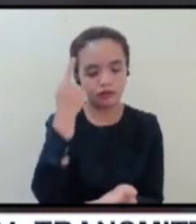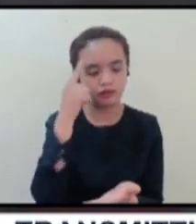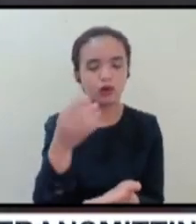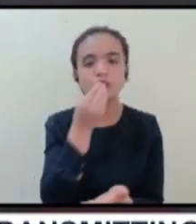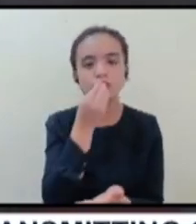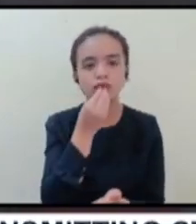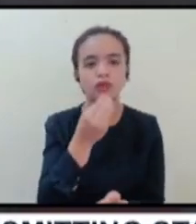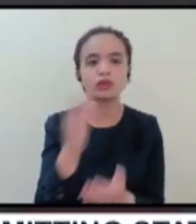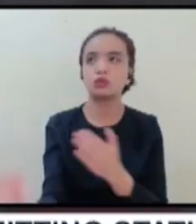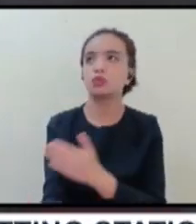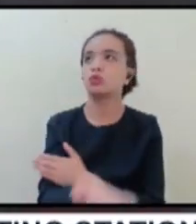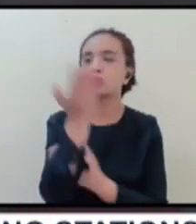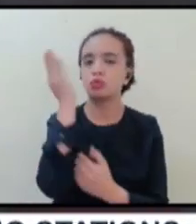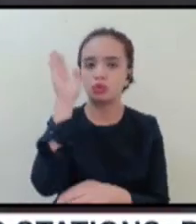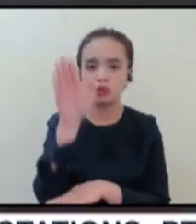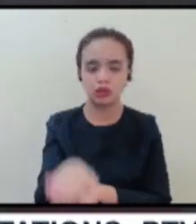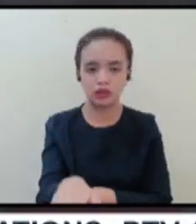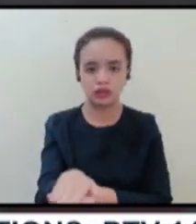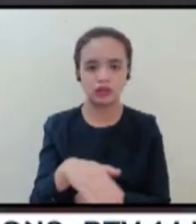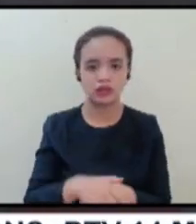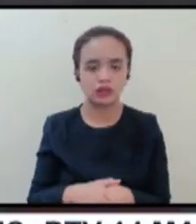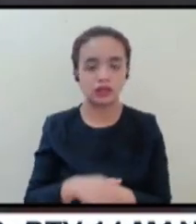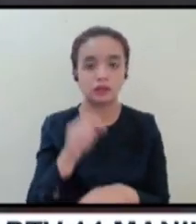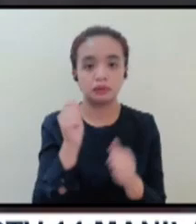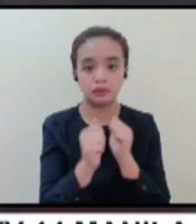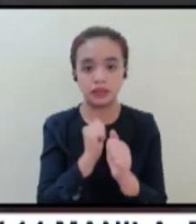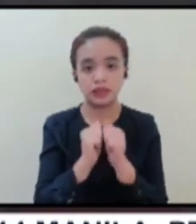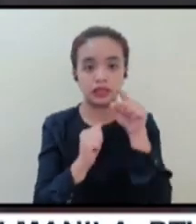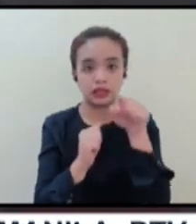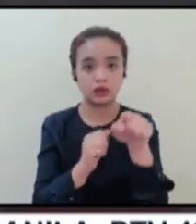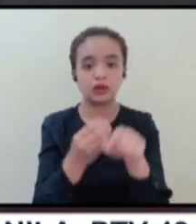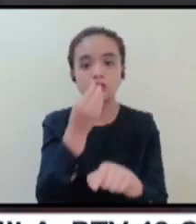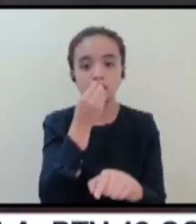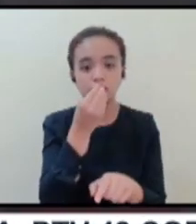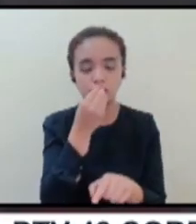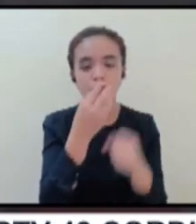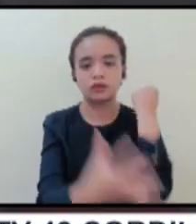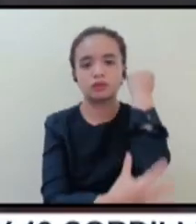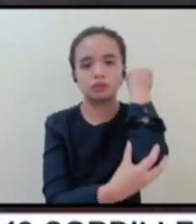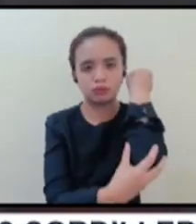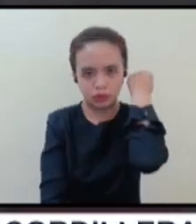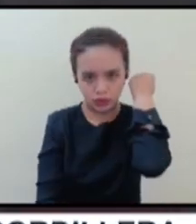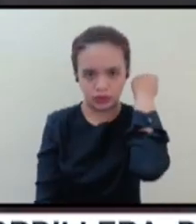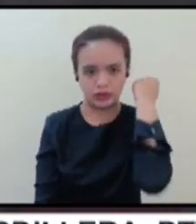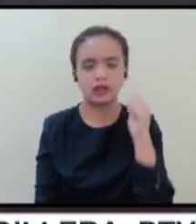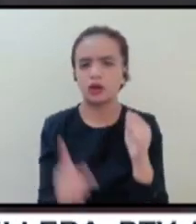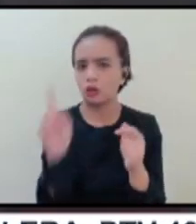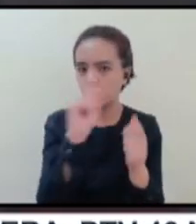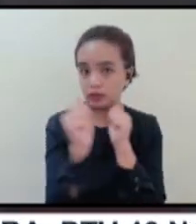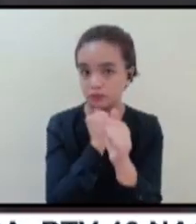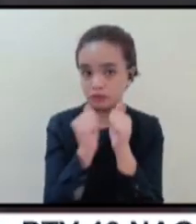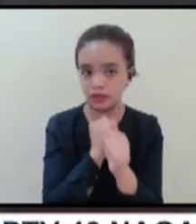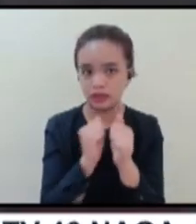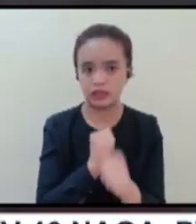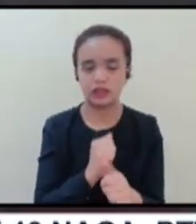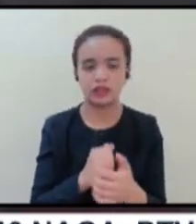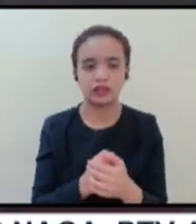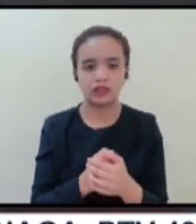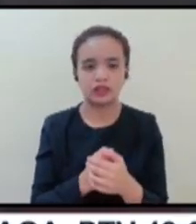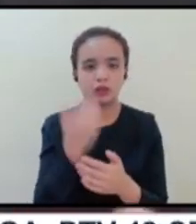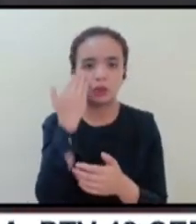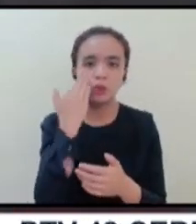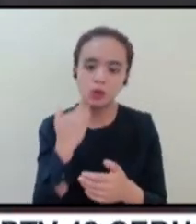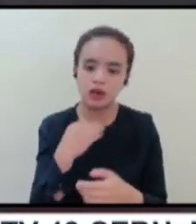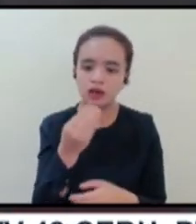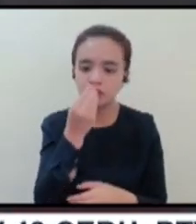sa buong araw ay masasabi na ikaw ay food poor na. Ibig sabihin yan, salat ka na sa pagkain.